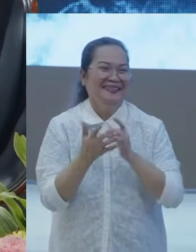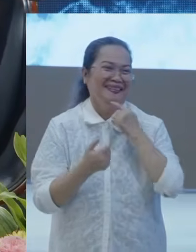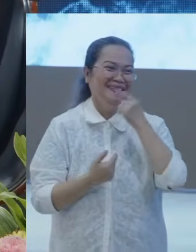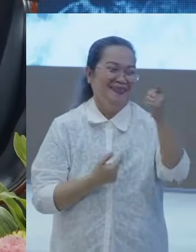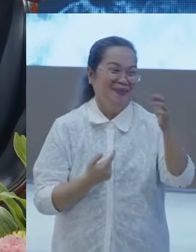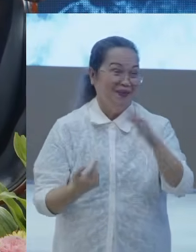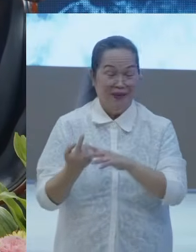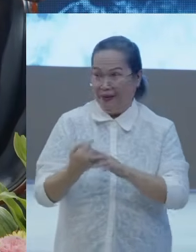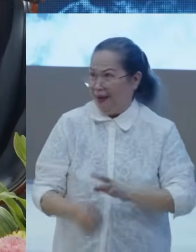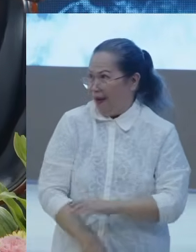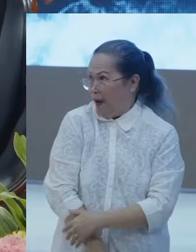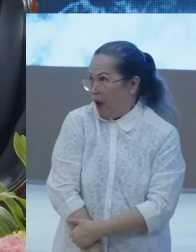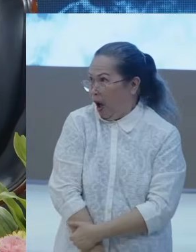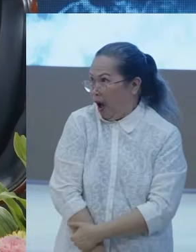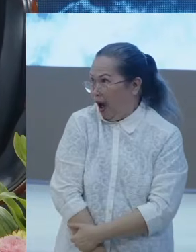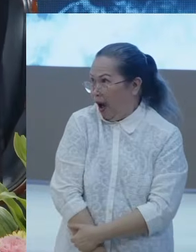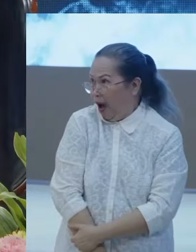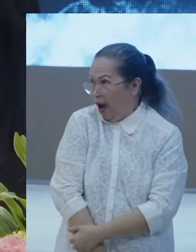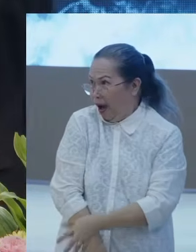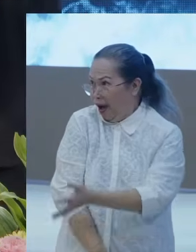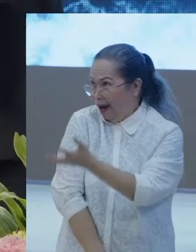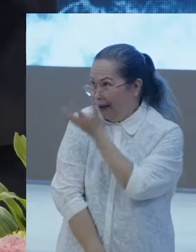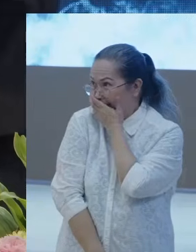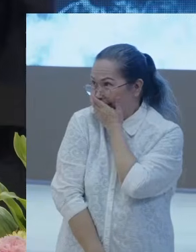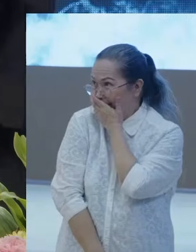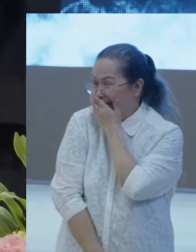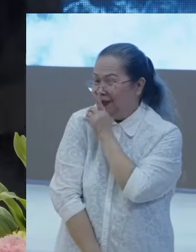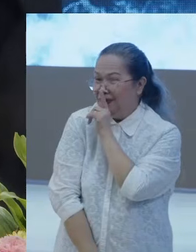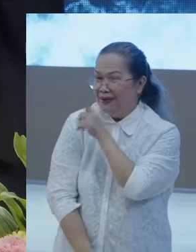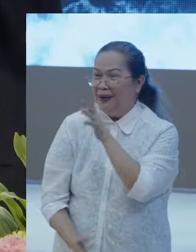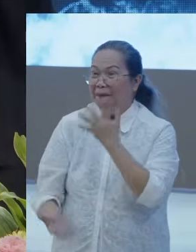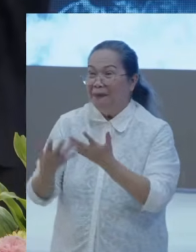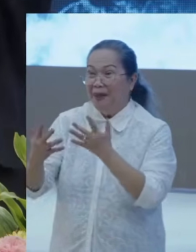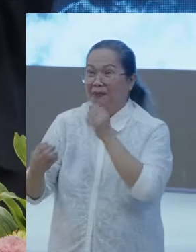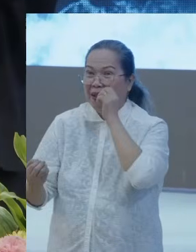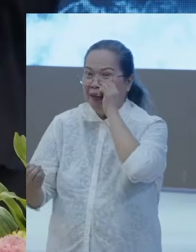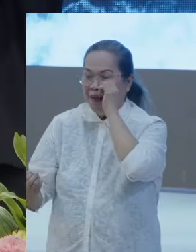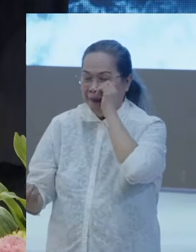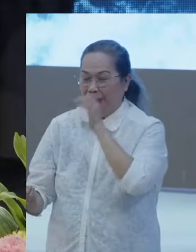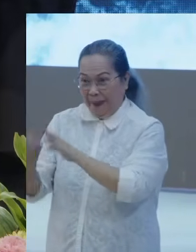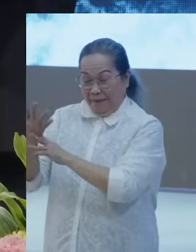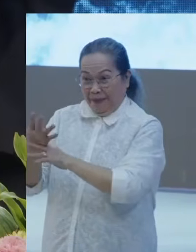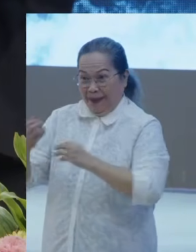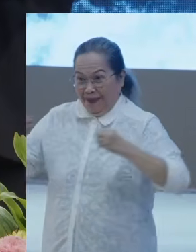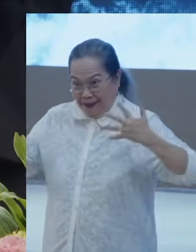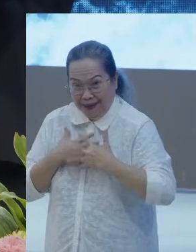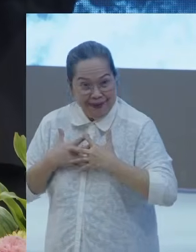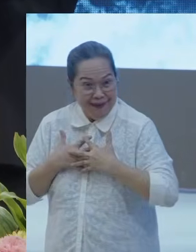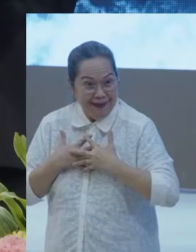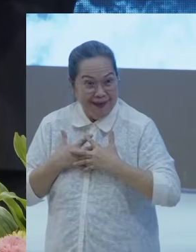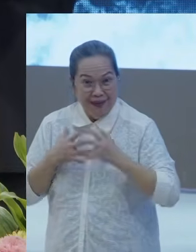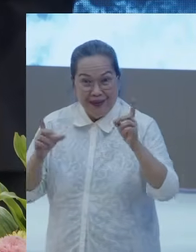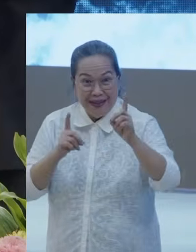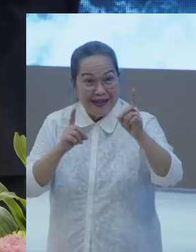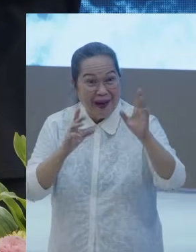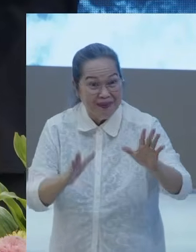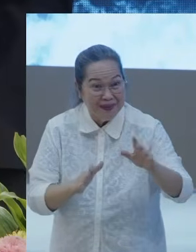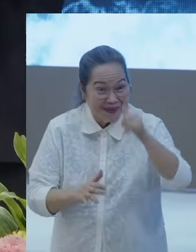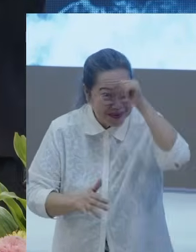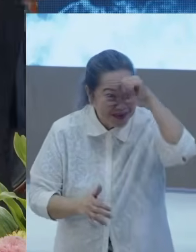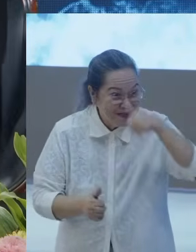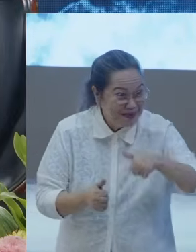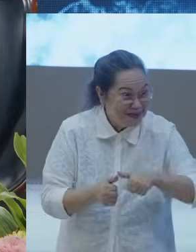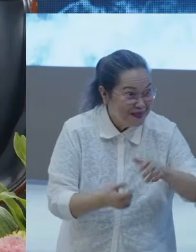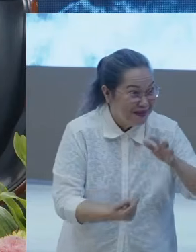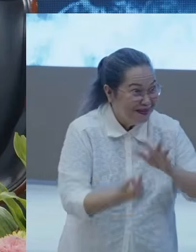Are you kidding me? Siguro, nag-ano sa takot yung mga alagad niya, di ba?